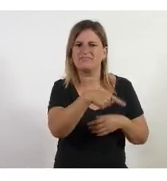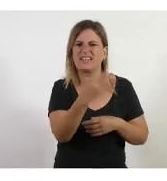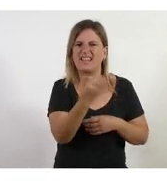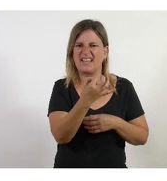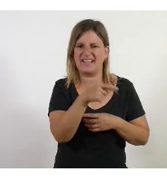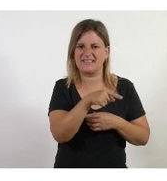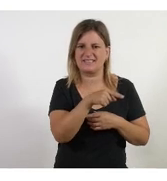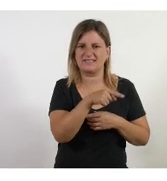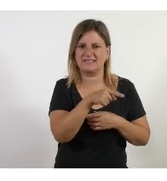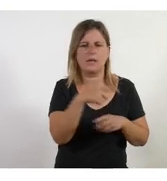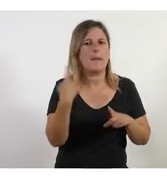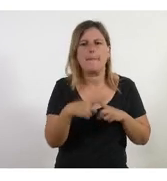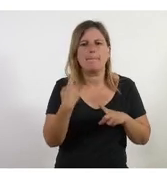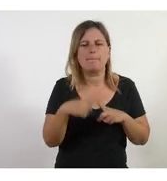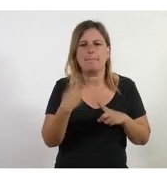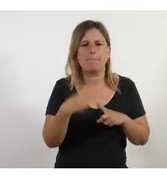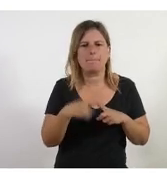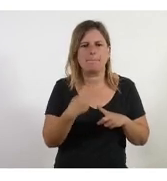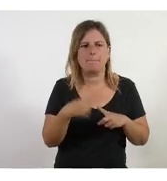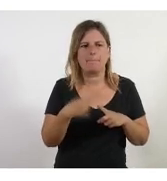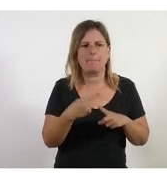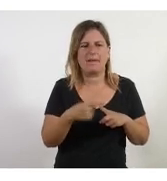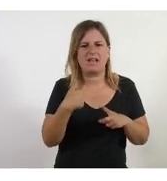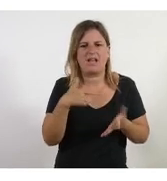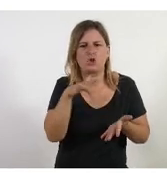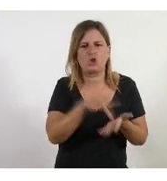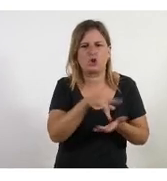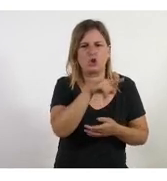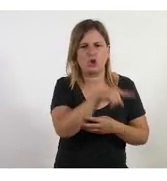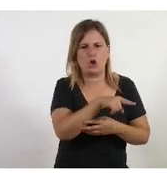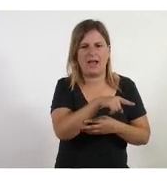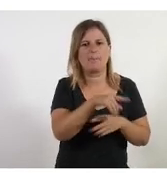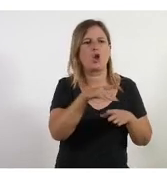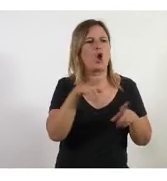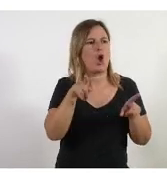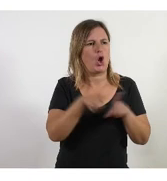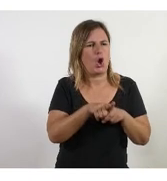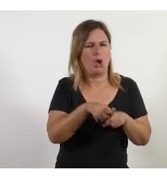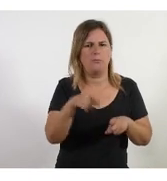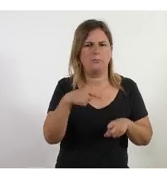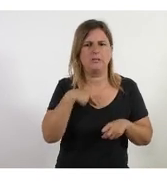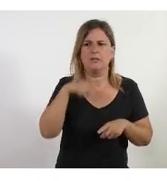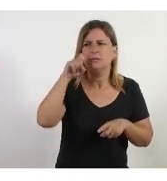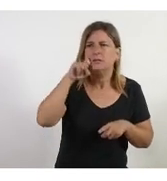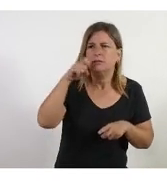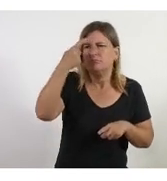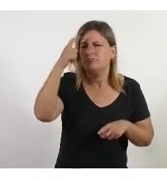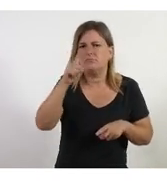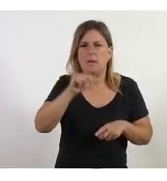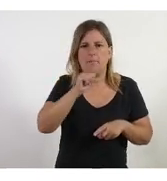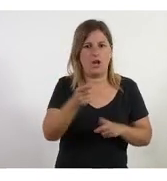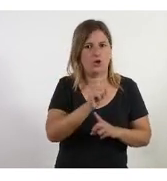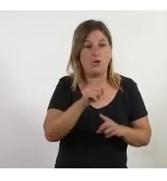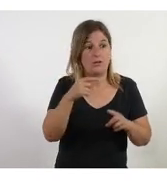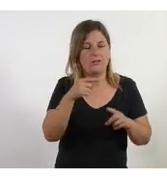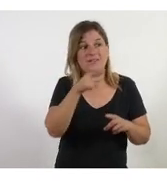mi? Per què he hagut o haig de passar aquesta experiència? Però no amb ressentiment i així, sinó què és allò